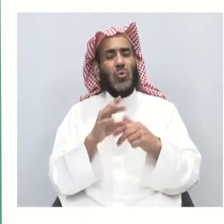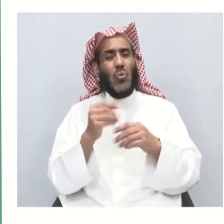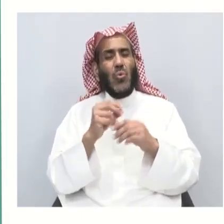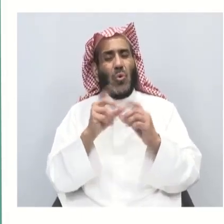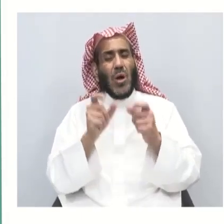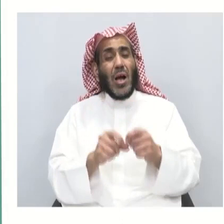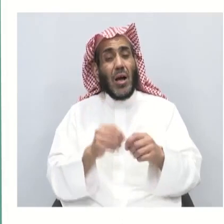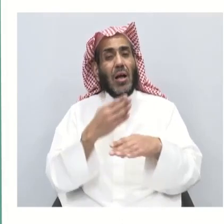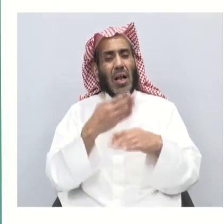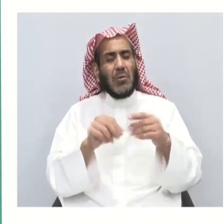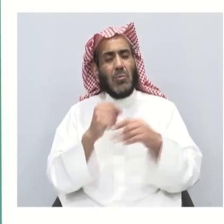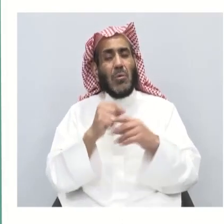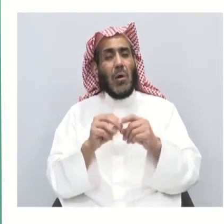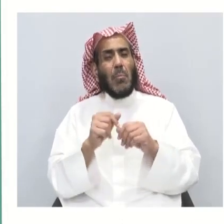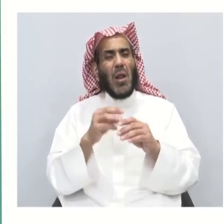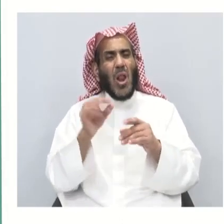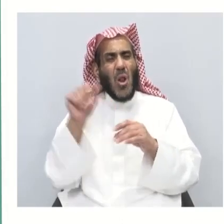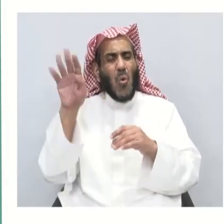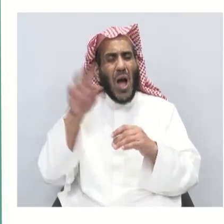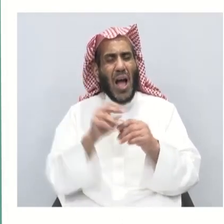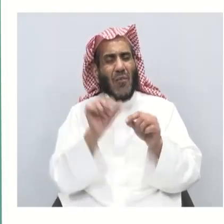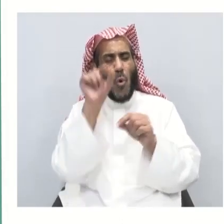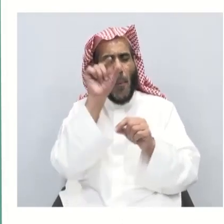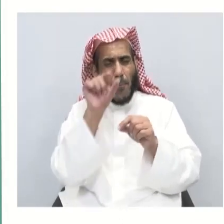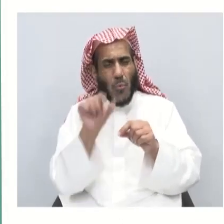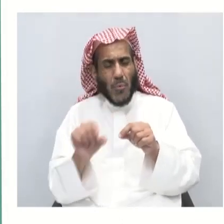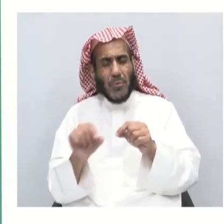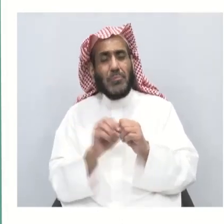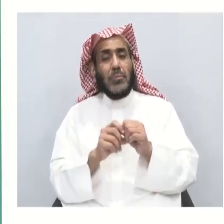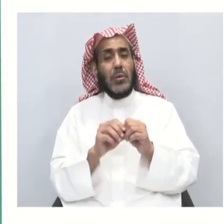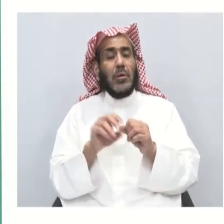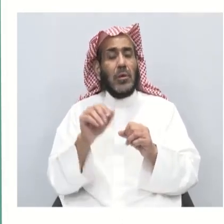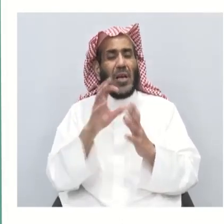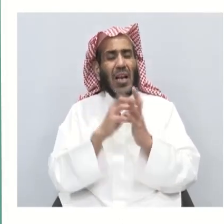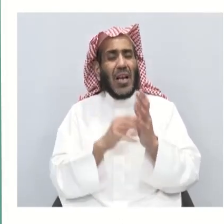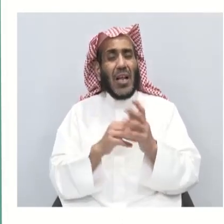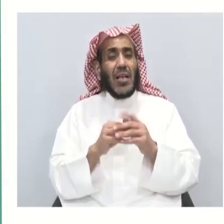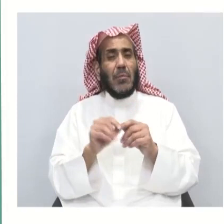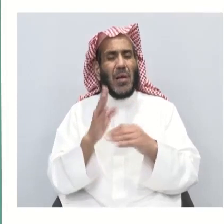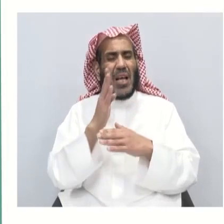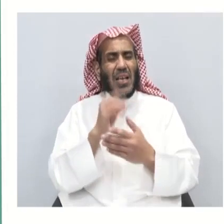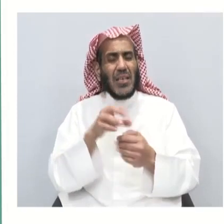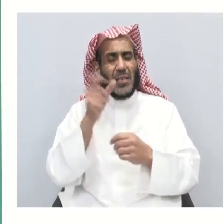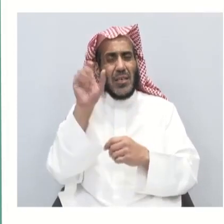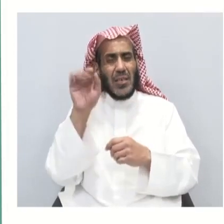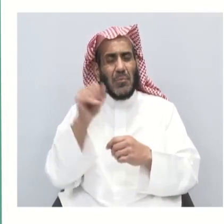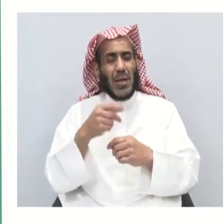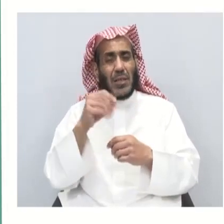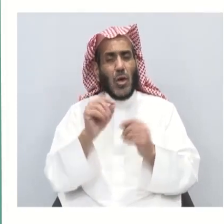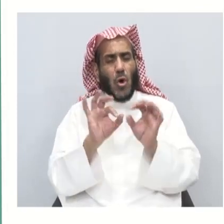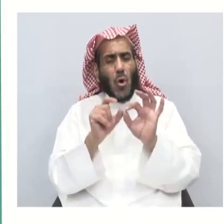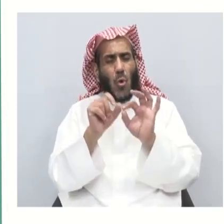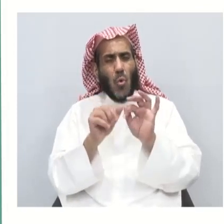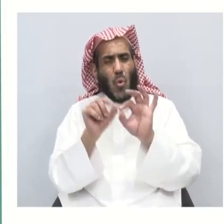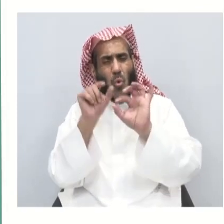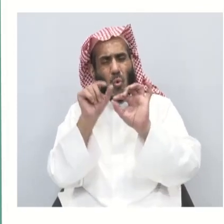تسمى وعاء، بينما اللحاء أنبوب. الخلايا العمادية هي خلايا طويلة